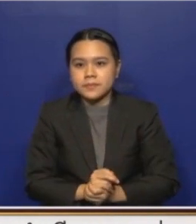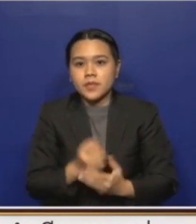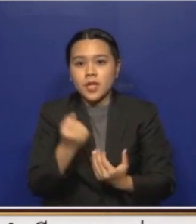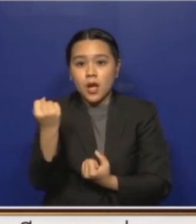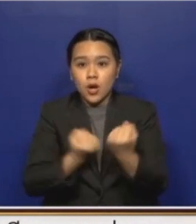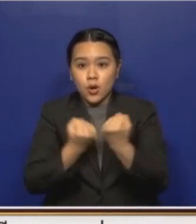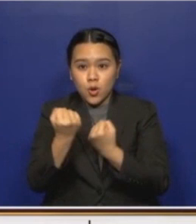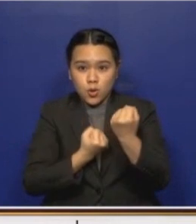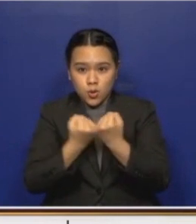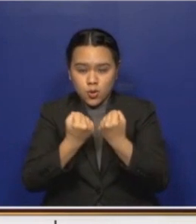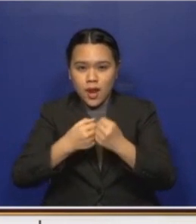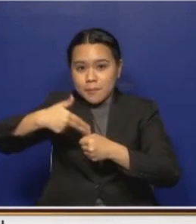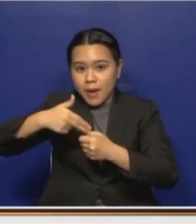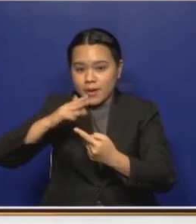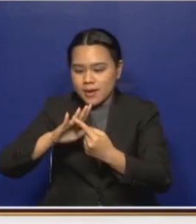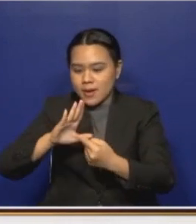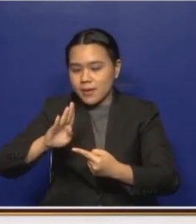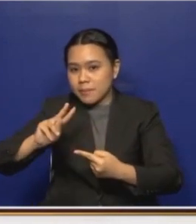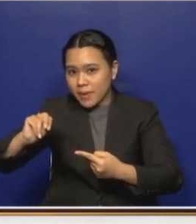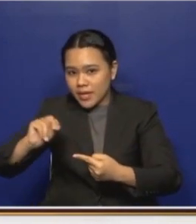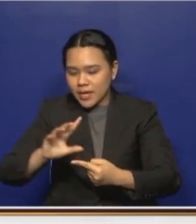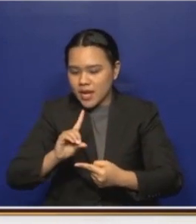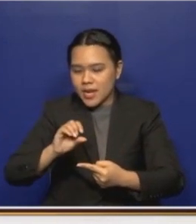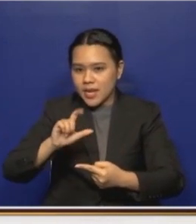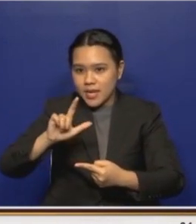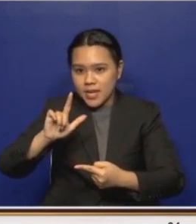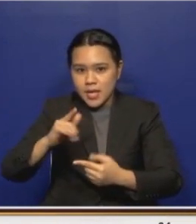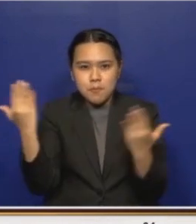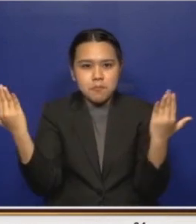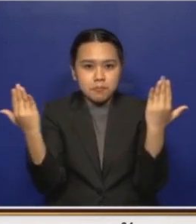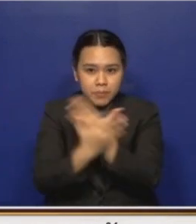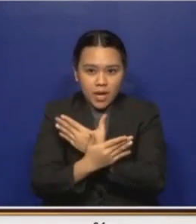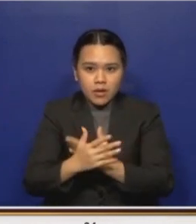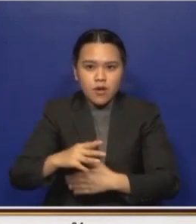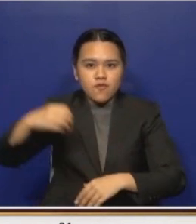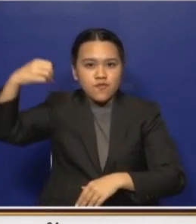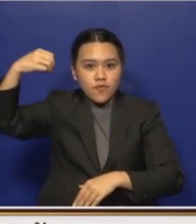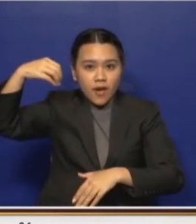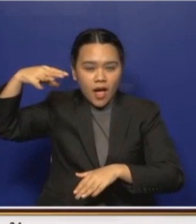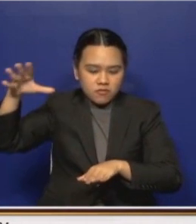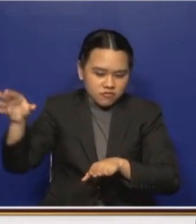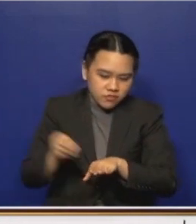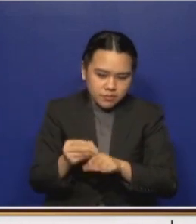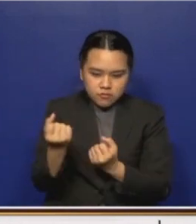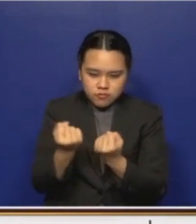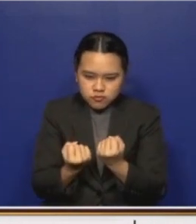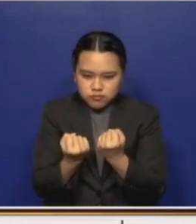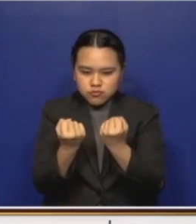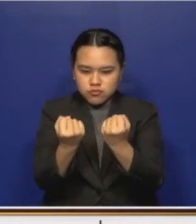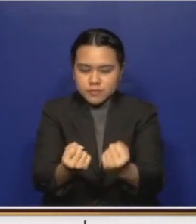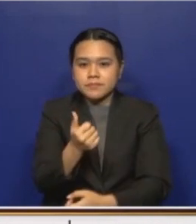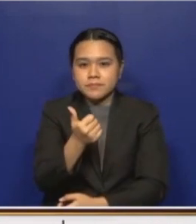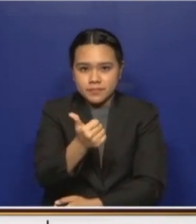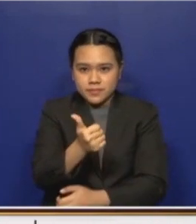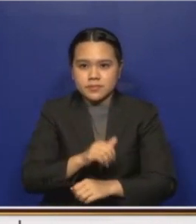พูดอย่างนี้ฮะข้อที่สามครับเรื่องนี้ฮะรถยนต์จะเติมจากเครื่องสันดาปน้ำมันเบนซินดีเซลเนี่ยนะ